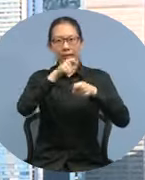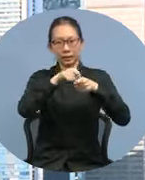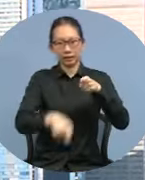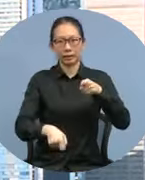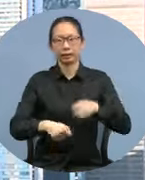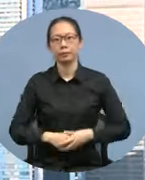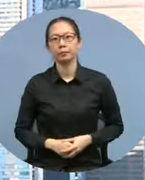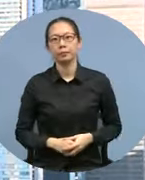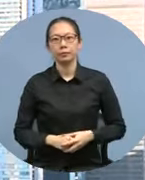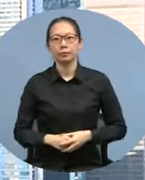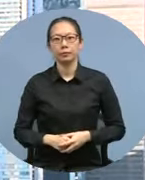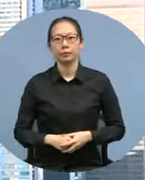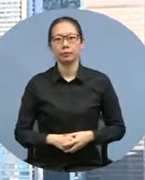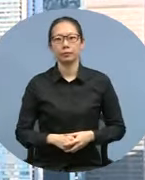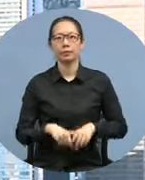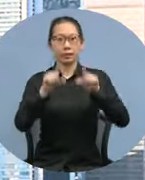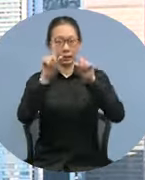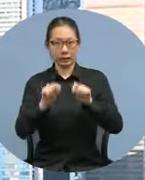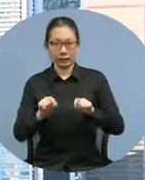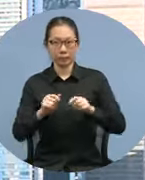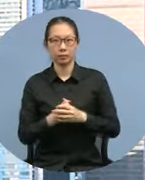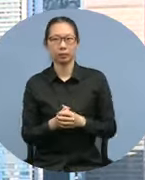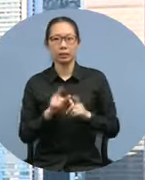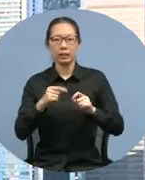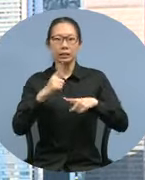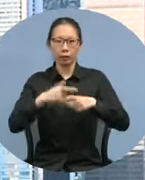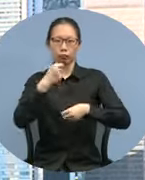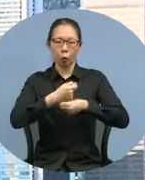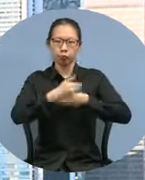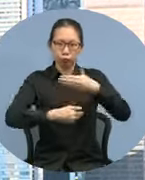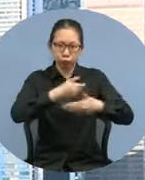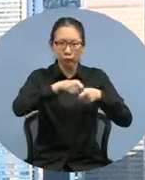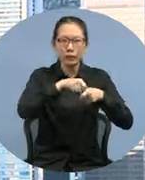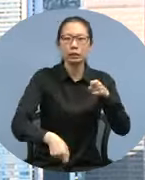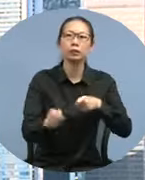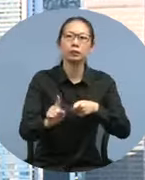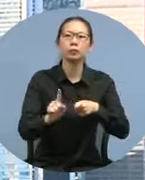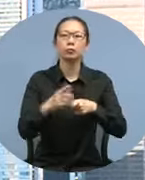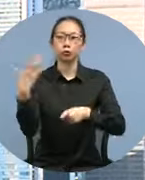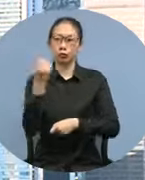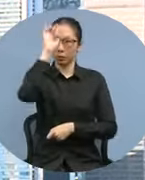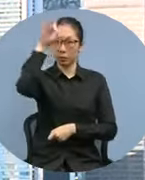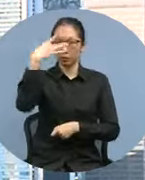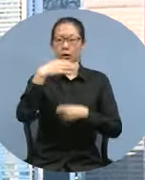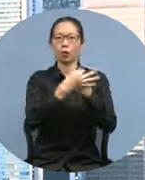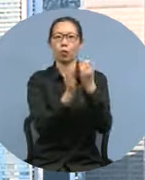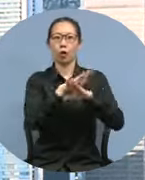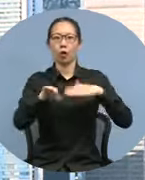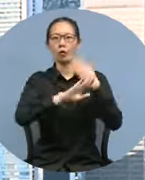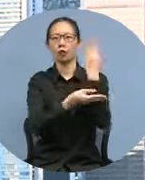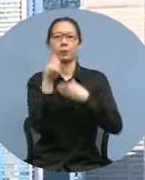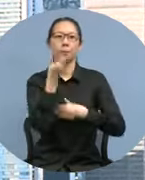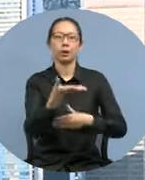细则。顾名思义，佢哋系实施嘅细则吓，权力嘅来源咧系喺呢条国安法